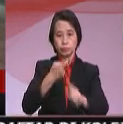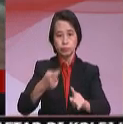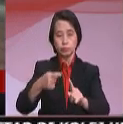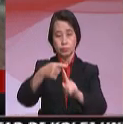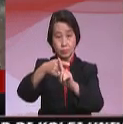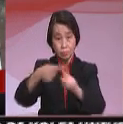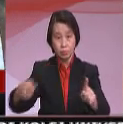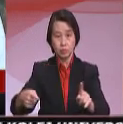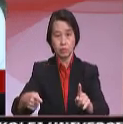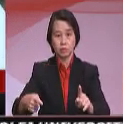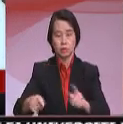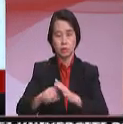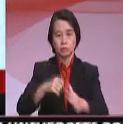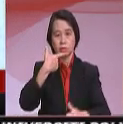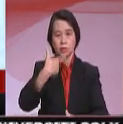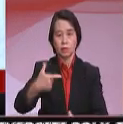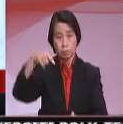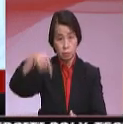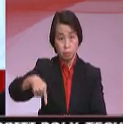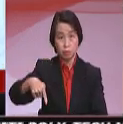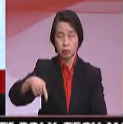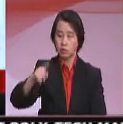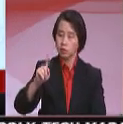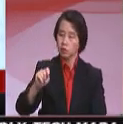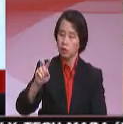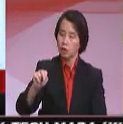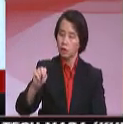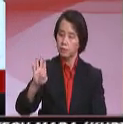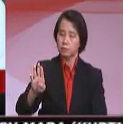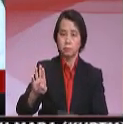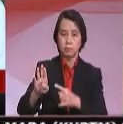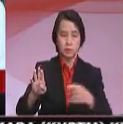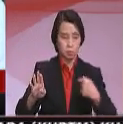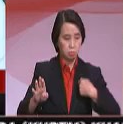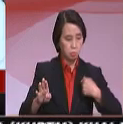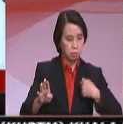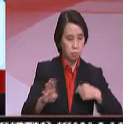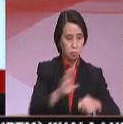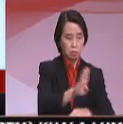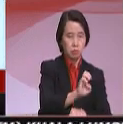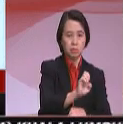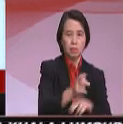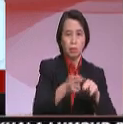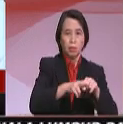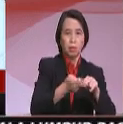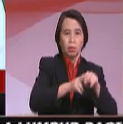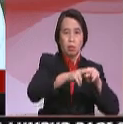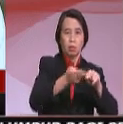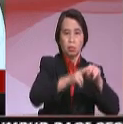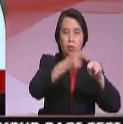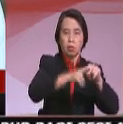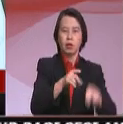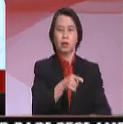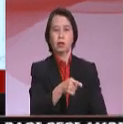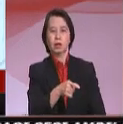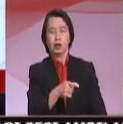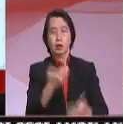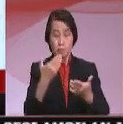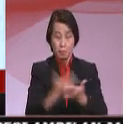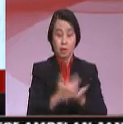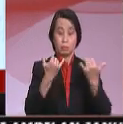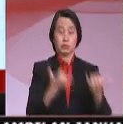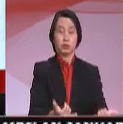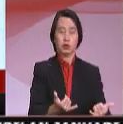kan? Selama ni TNB kita bil semakin tambah semakin naik. Baru